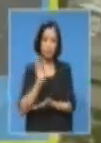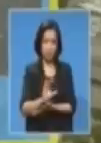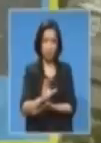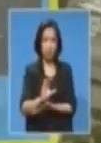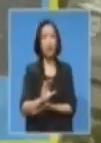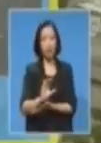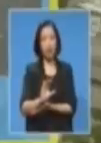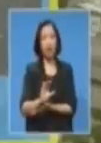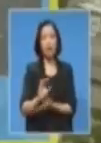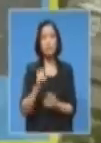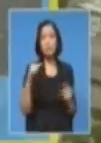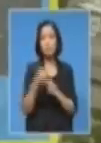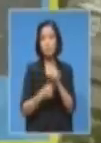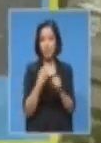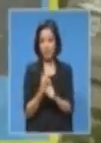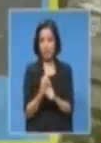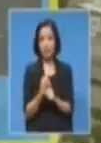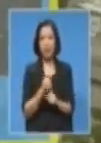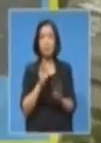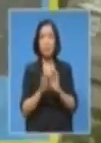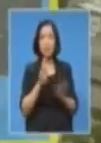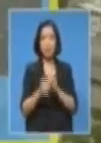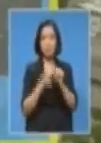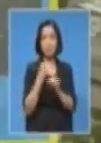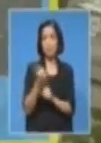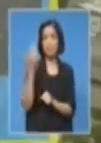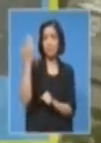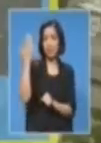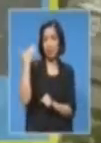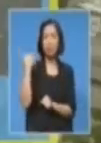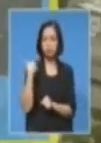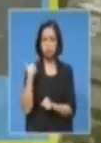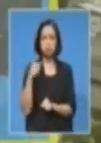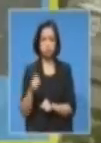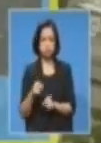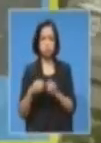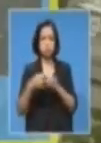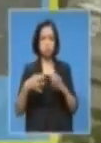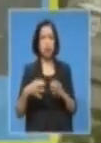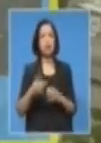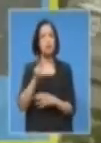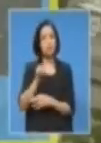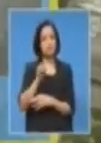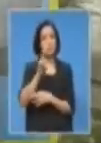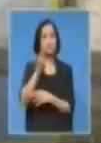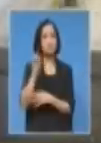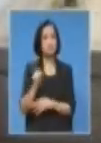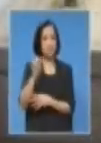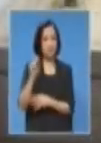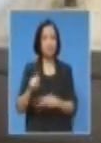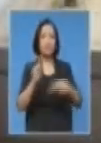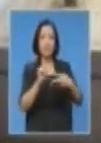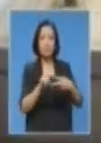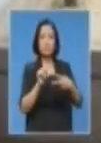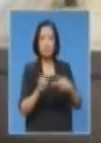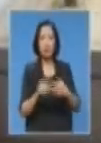ไตรมาสแรกของปีนี้เทียบกับไตรมาสแรกปีก่อนนั้นเติบโตถึง 37%สองตัวนี่แหละครับที่